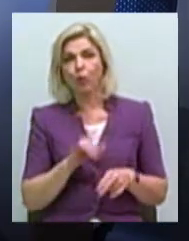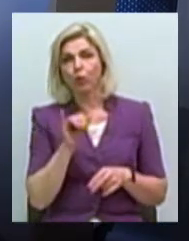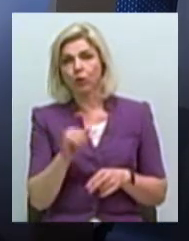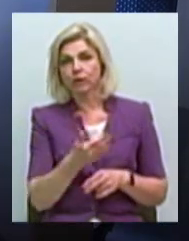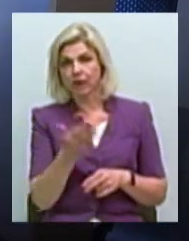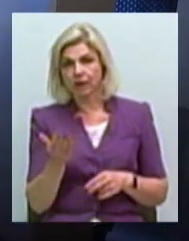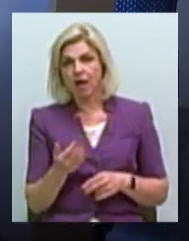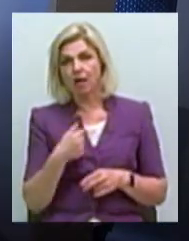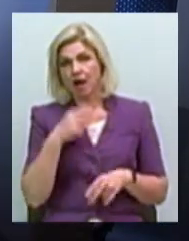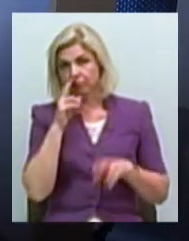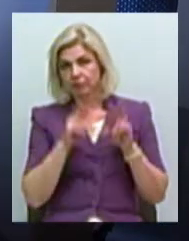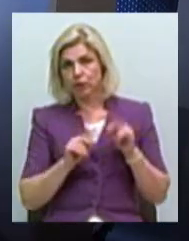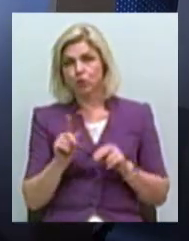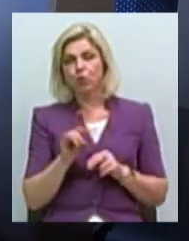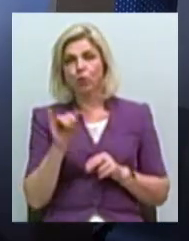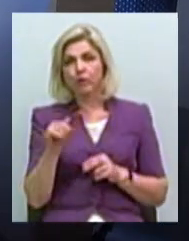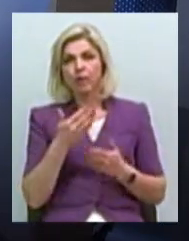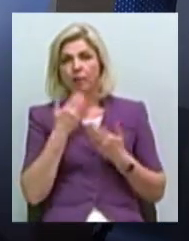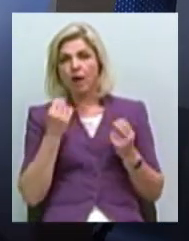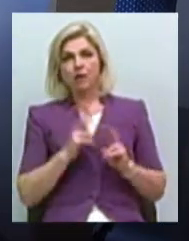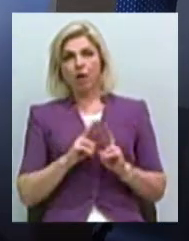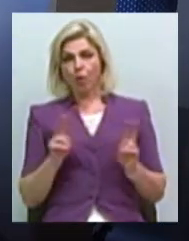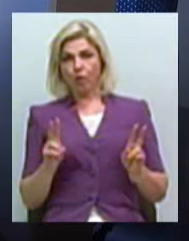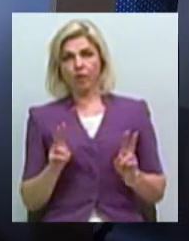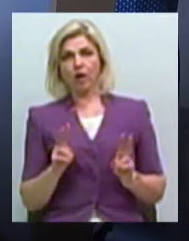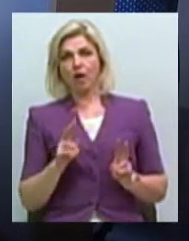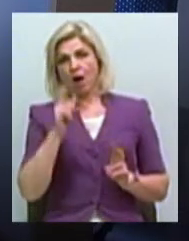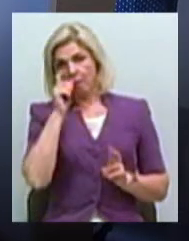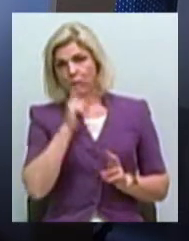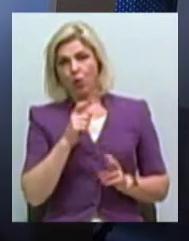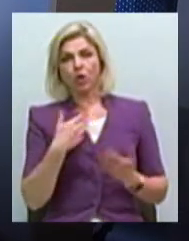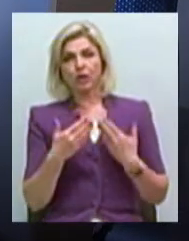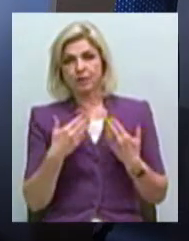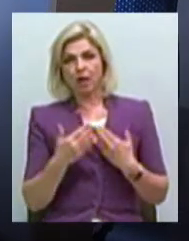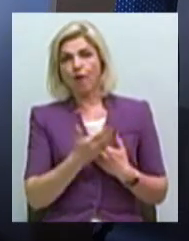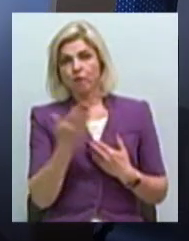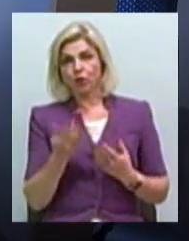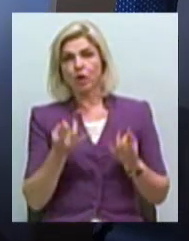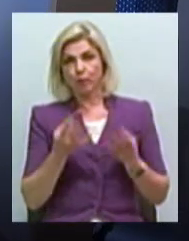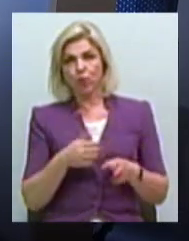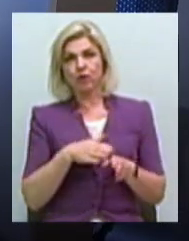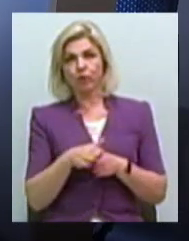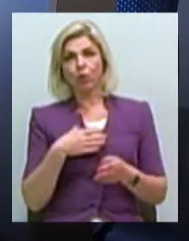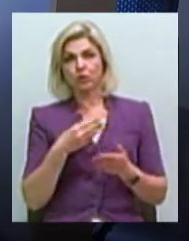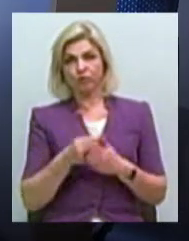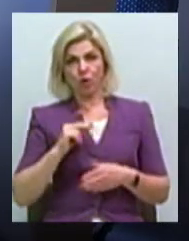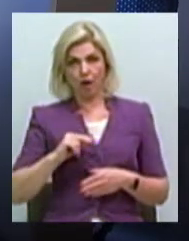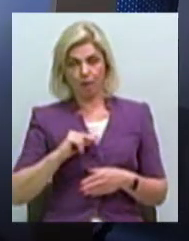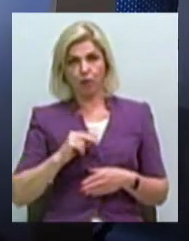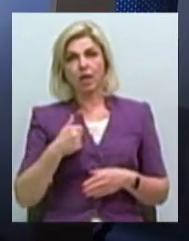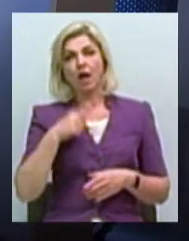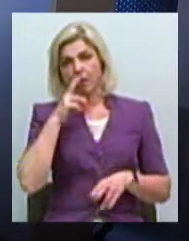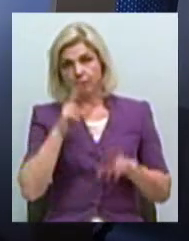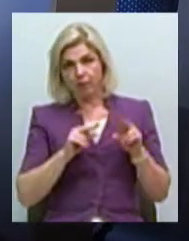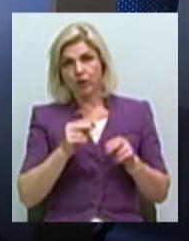маю надію на те, що немає до цього якогось такого суб'єктивного негативного ставлення, вони просто виконують свою роботу. І я сподіваюся, що з часом